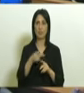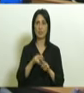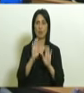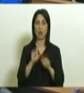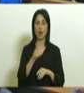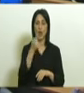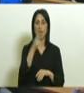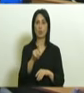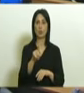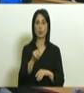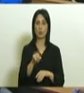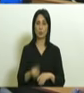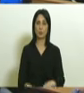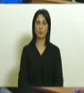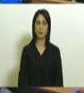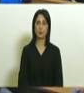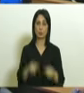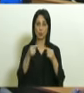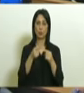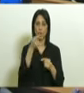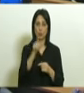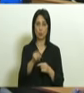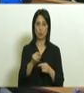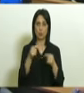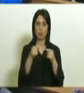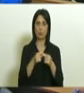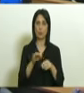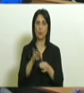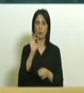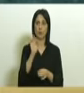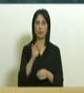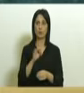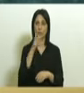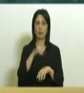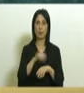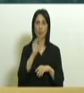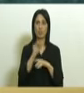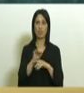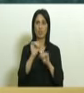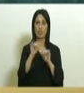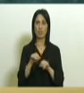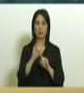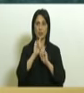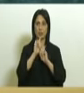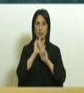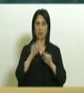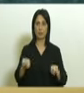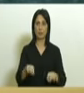მხოლოდ ერთი წუთი არის გამოყოფილი და ზუსტად ერთი წუთი რომ სამოიწურება დროის დამატების შესაძლებლობა არ